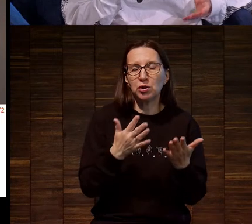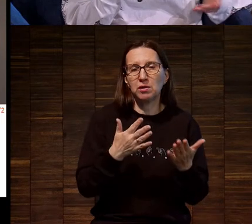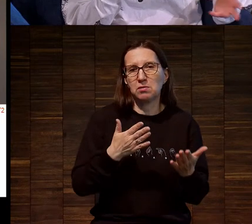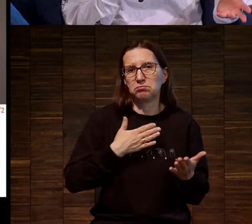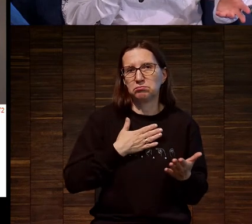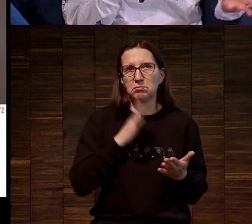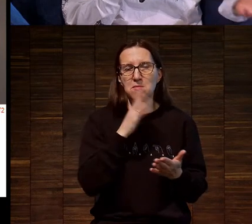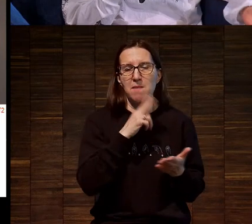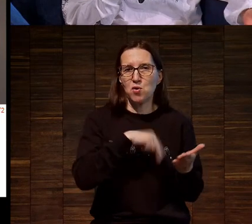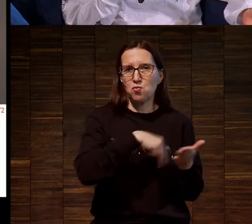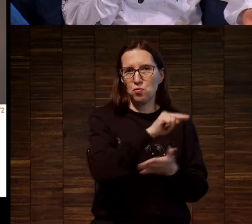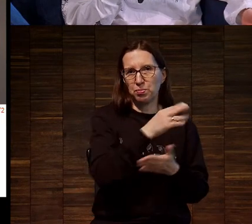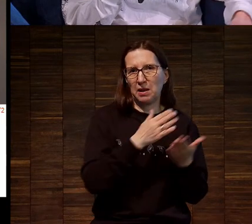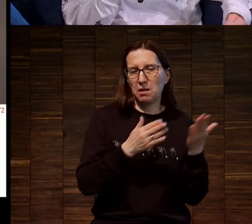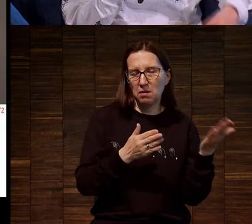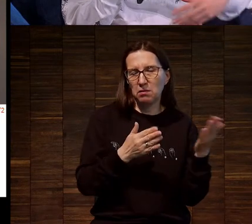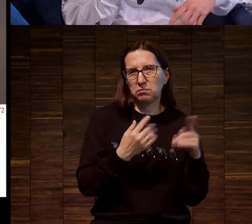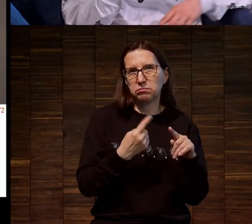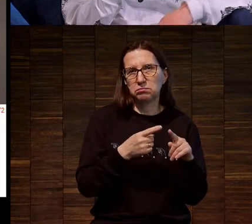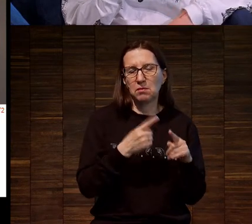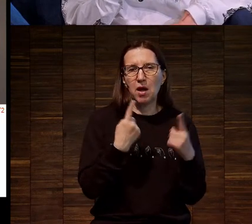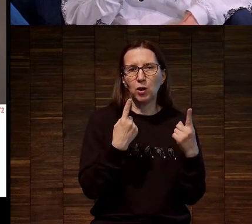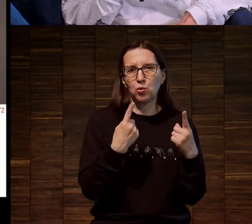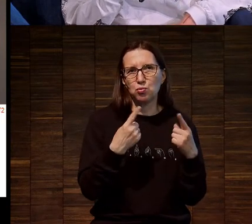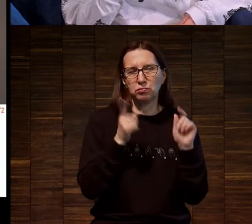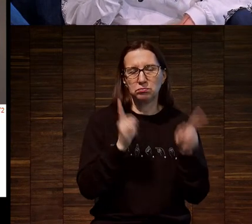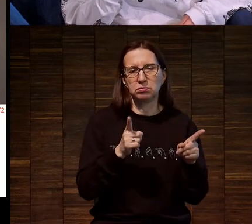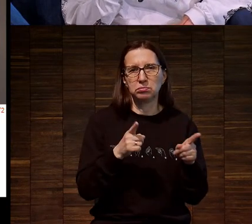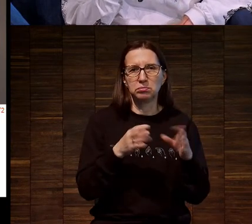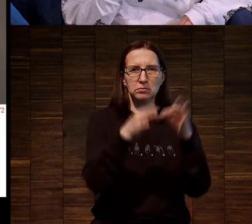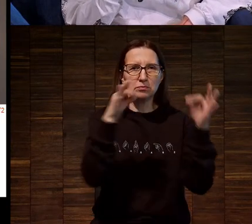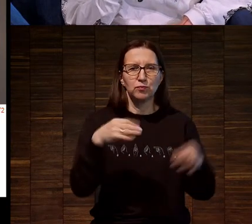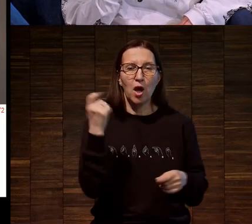заполняли плакаты, полиграфия. Вот.